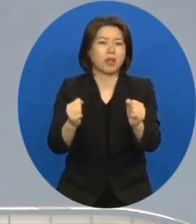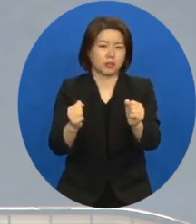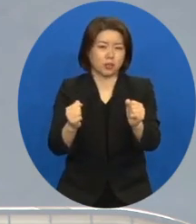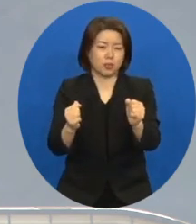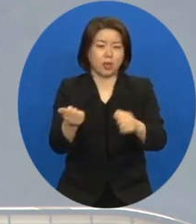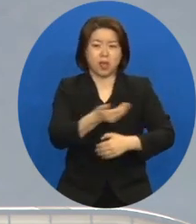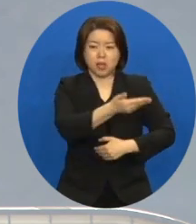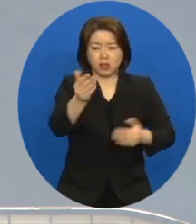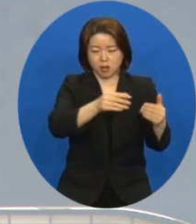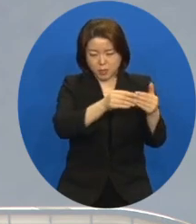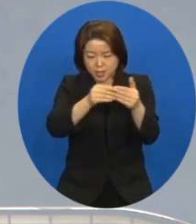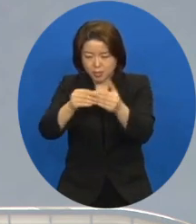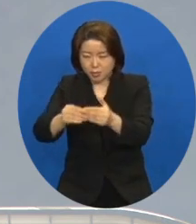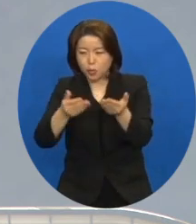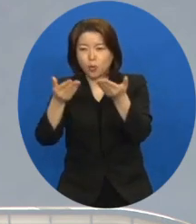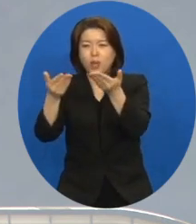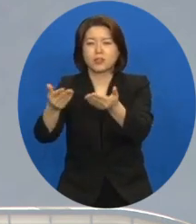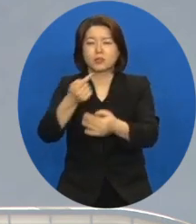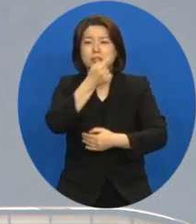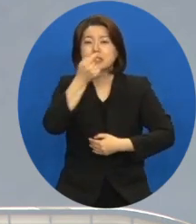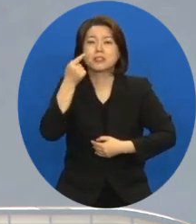여러분을 인도하시는 증거잖아요.